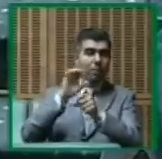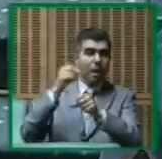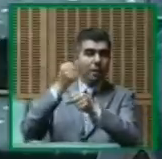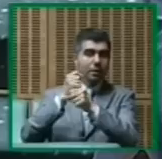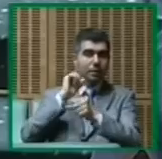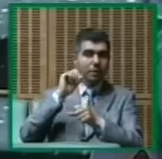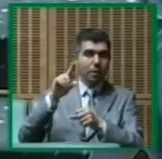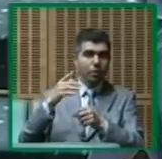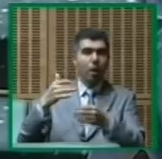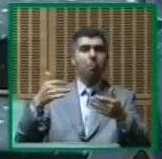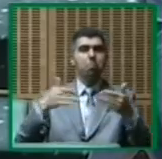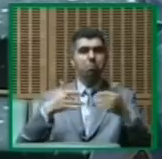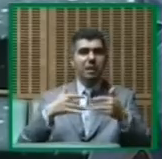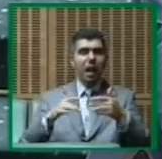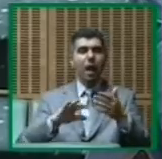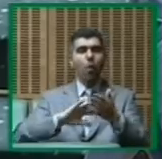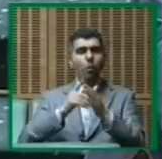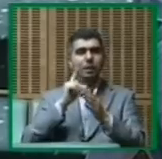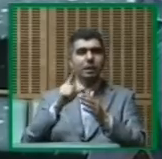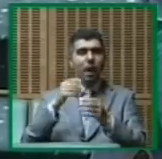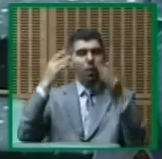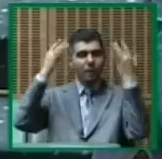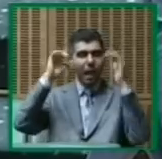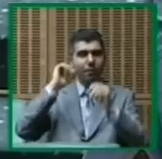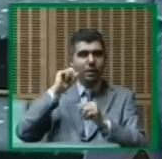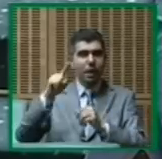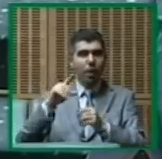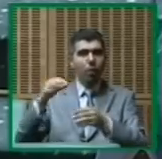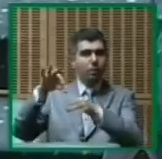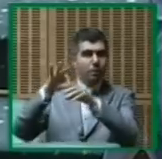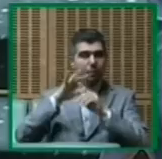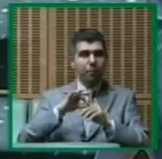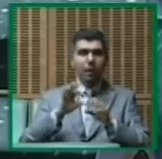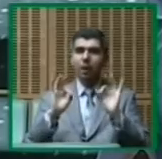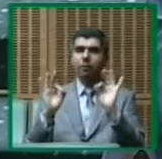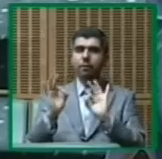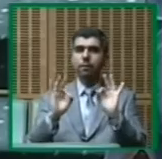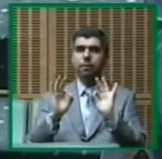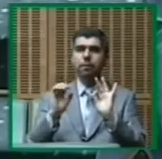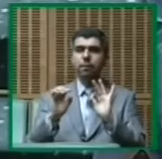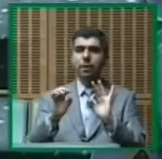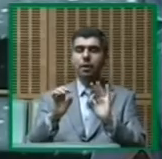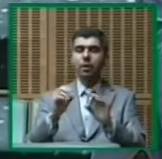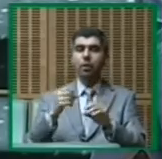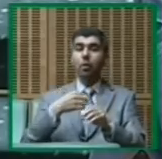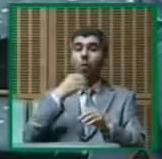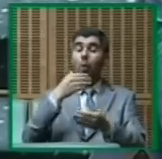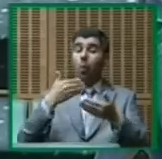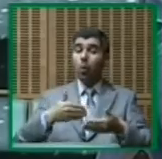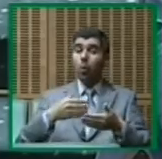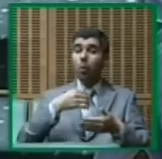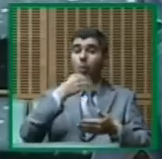والترويج الفني. وهو الأمر الذي نحاول الآن استدراكه بتطوير